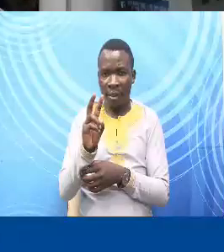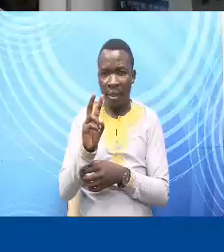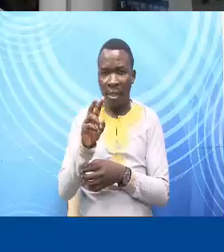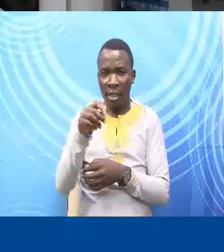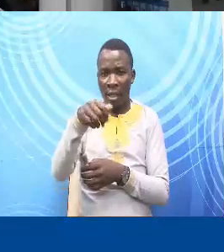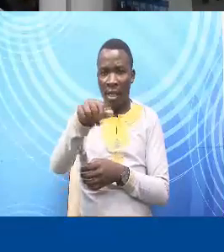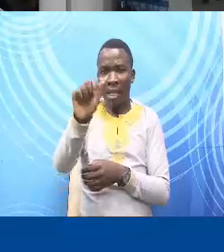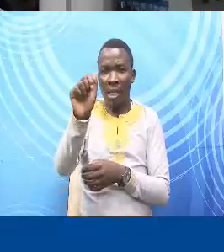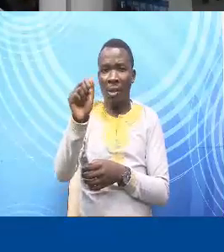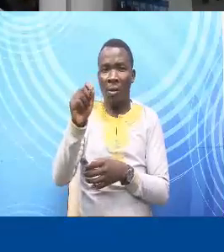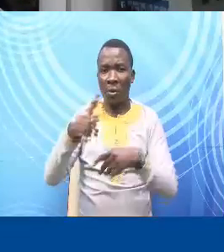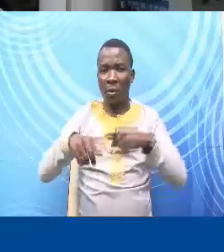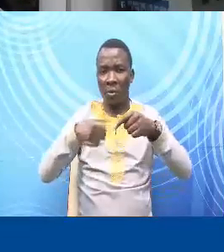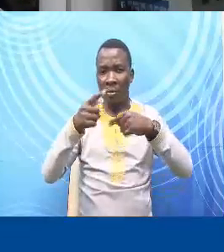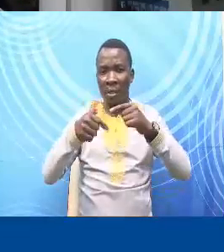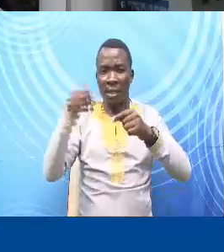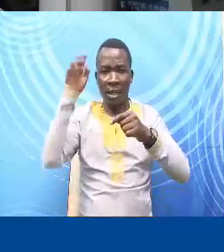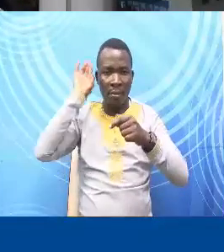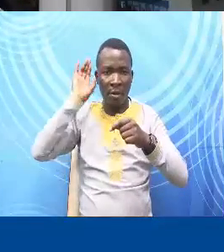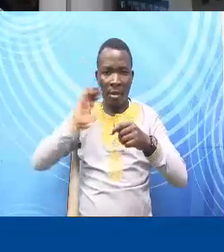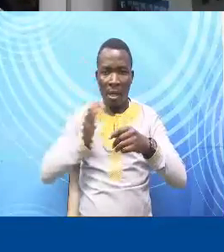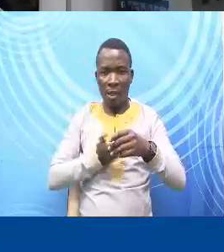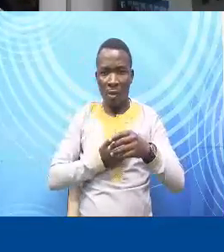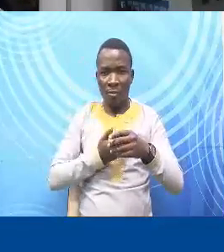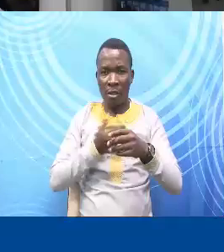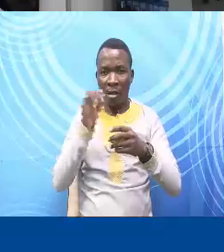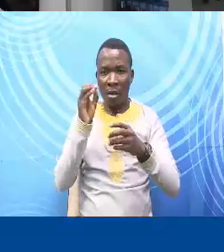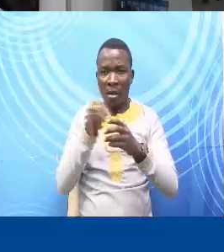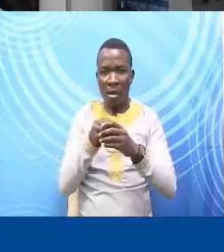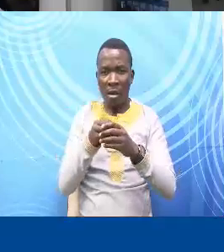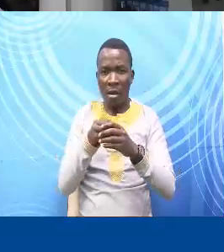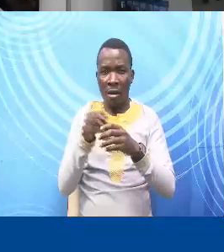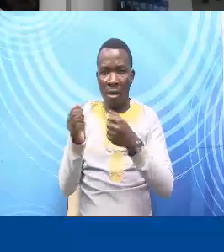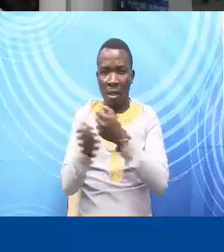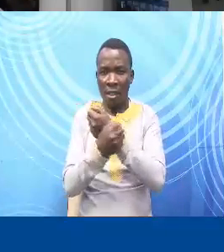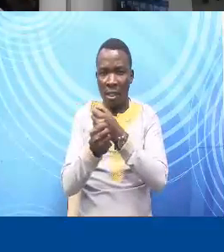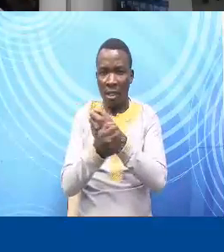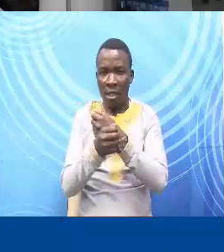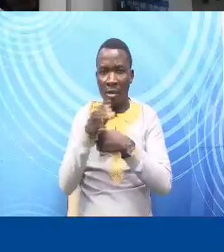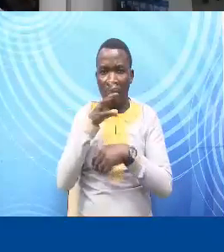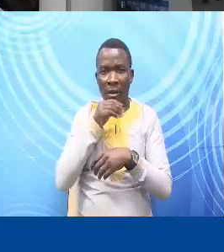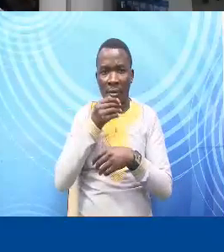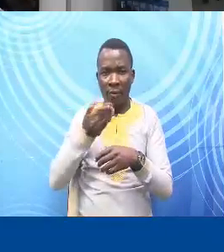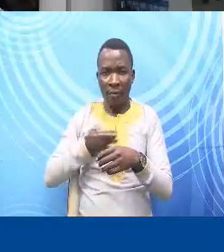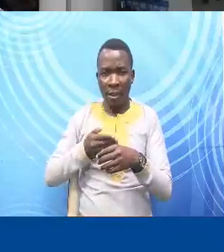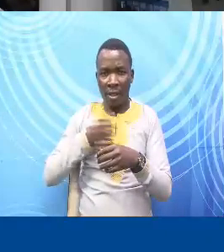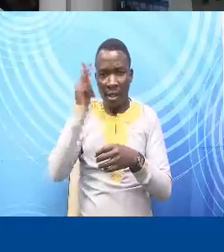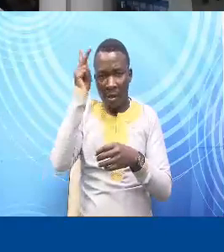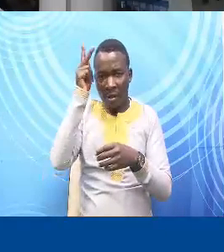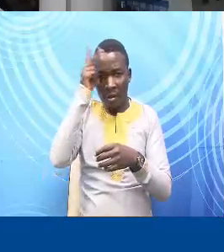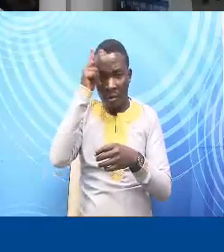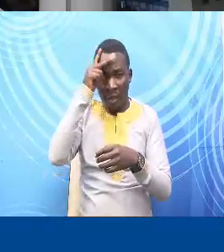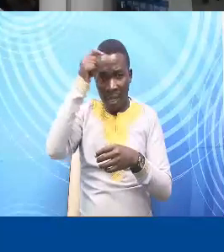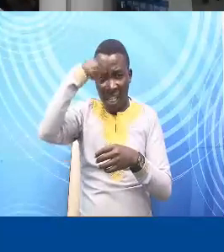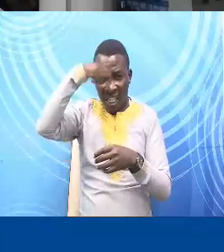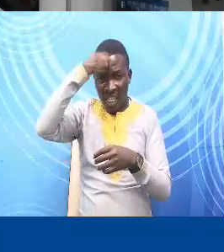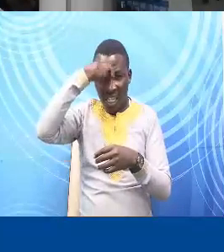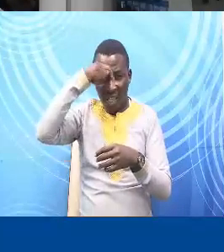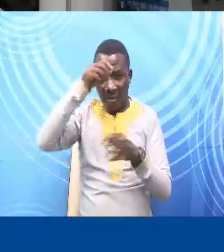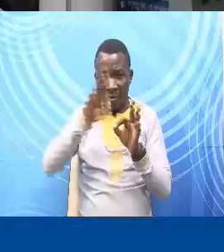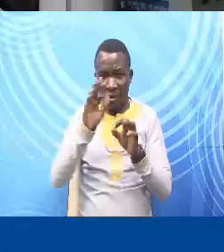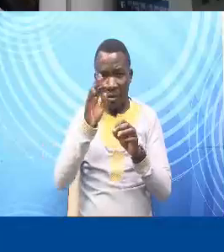Gayo nguko dukomeza n'amakuru yacu mu rubavu w'umugabo wifite mu buhanga mu bufindo butandukanye